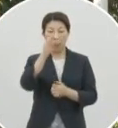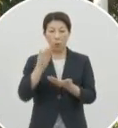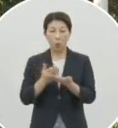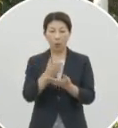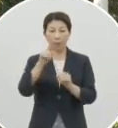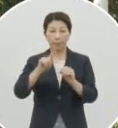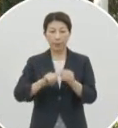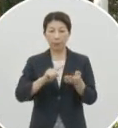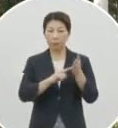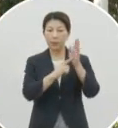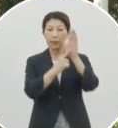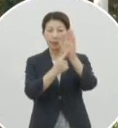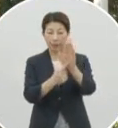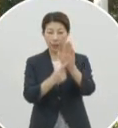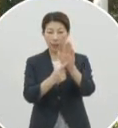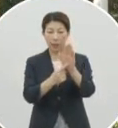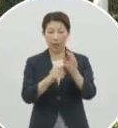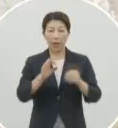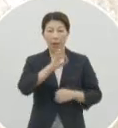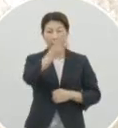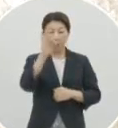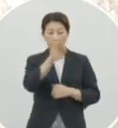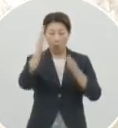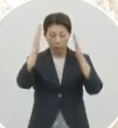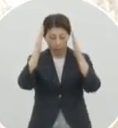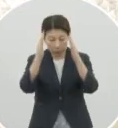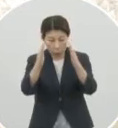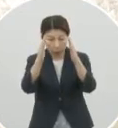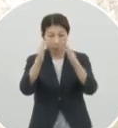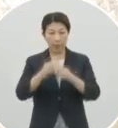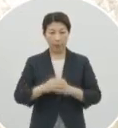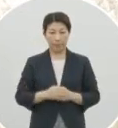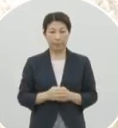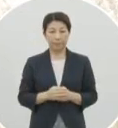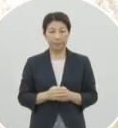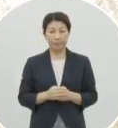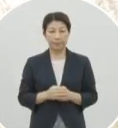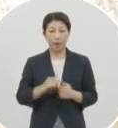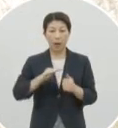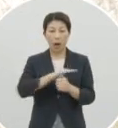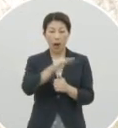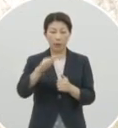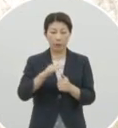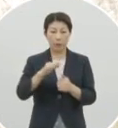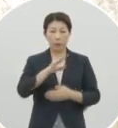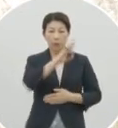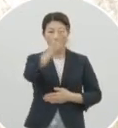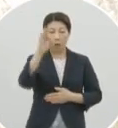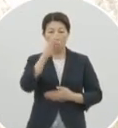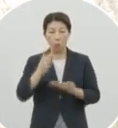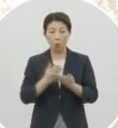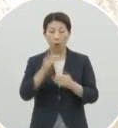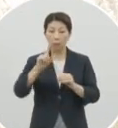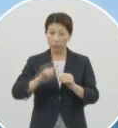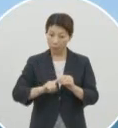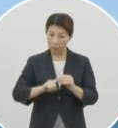を宣言して、観光にすごく力を入れているんだ。 愛知観光元年？